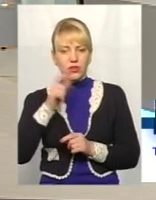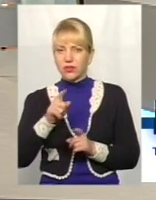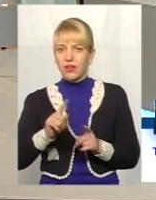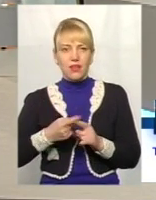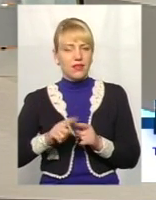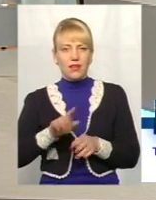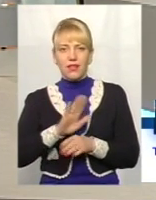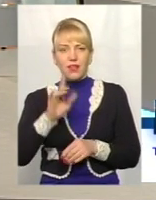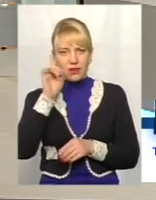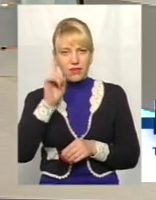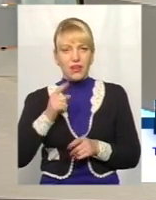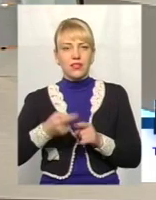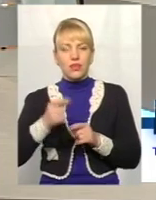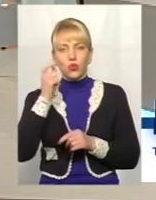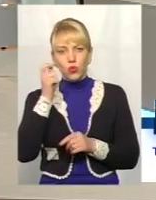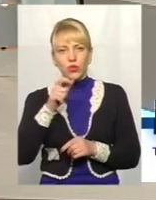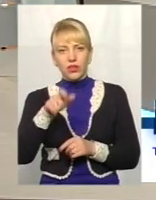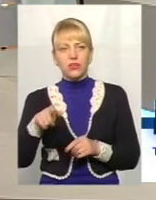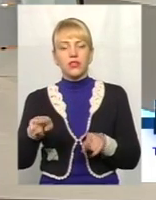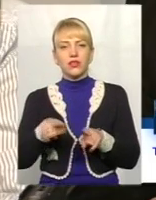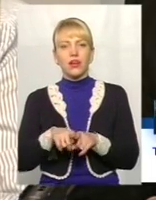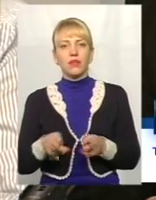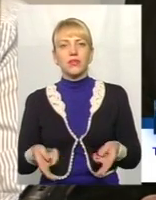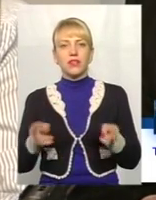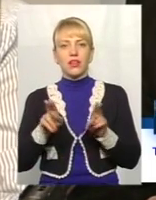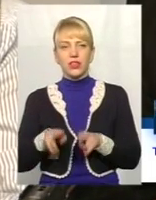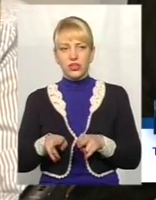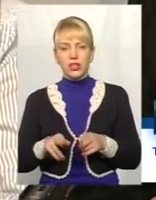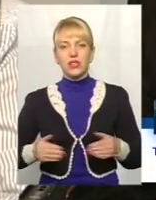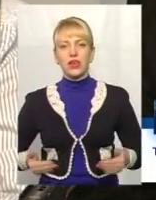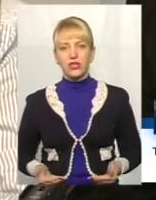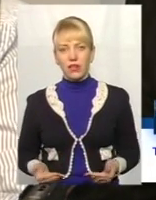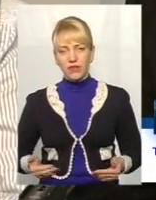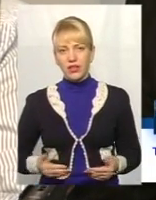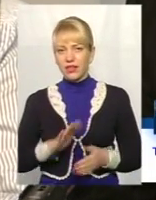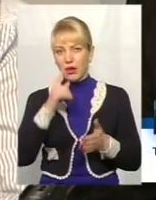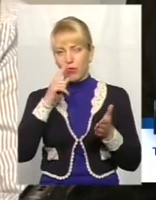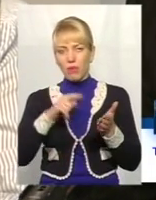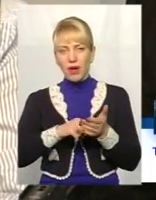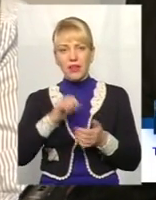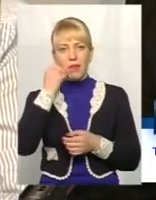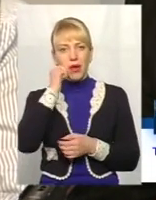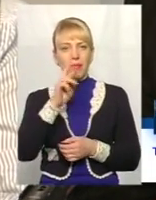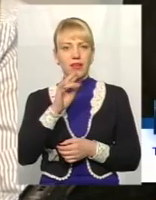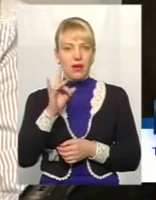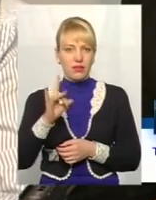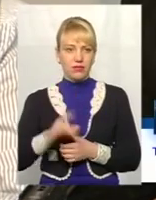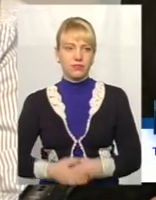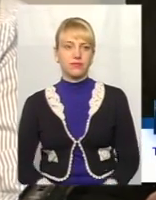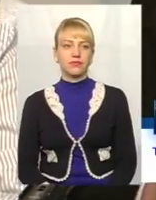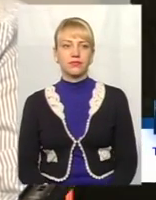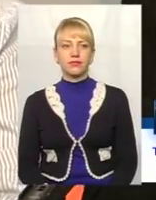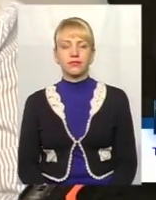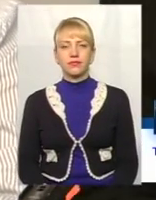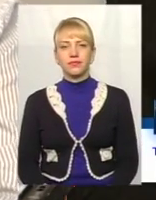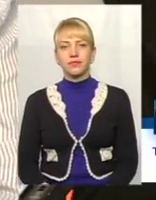це не євреї, це українці. І так ми залишилися живі і не попали в Бабий Яр. Віктор